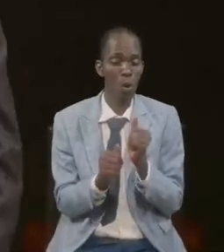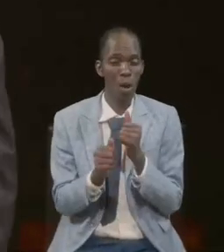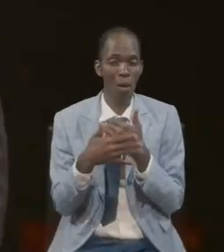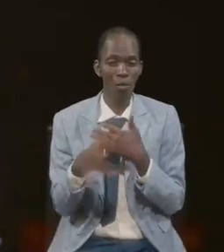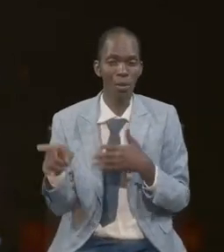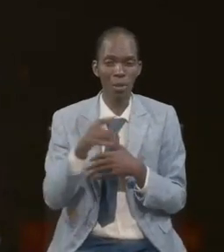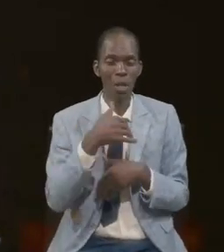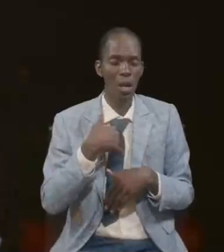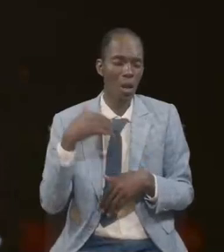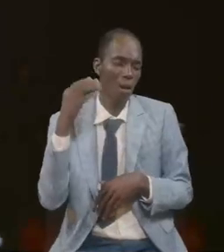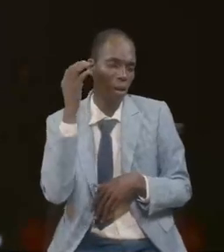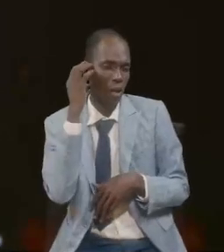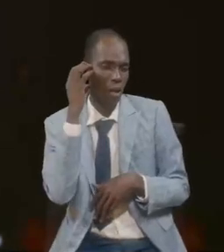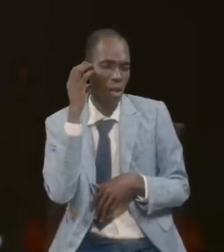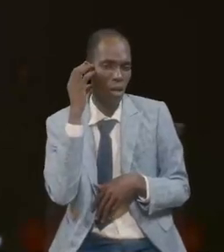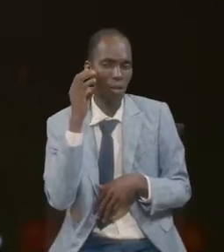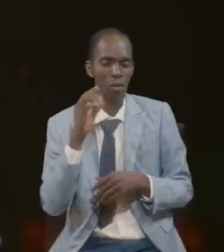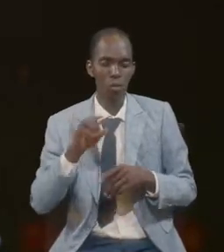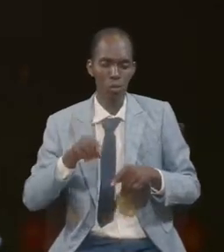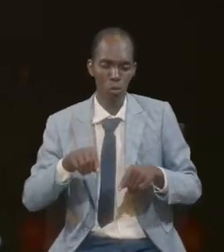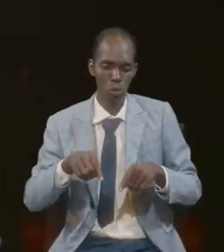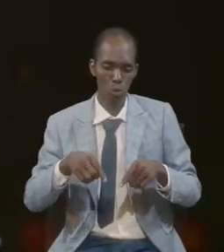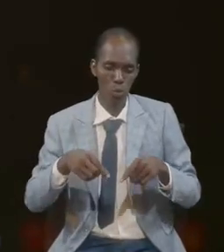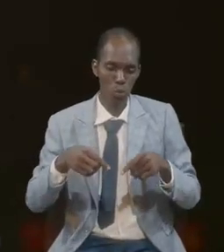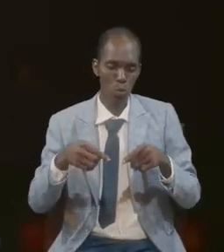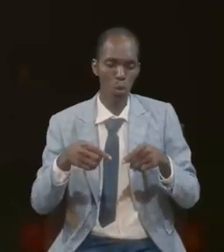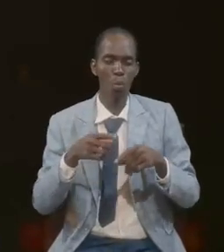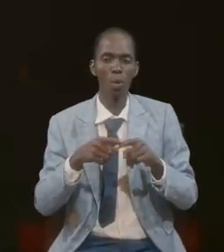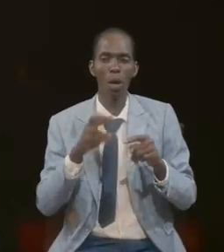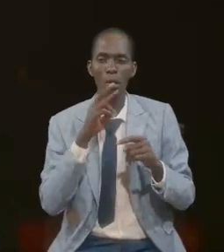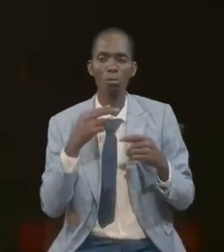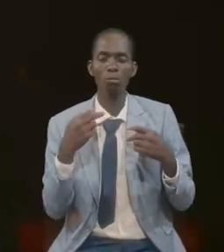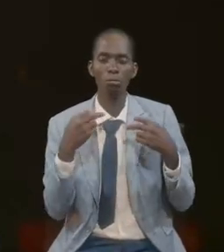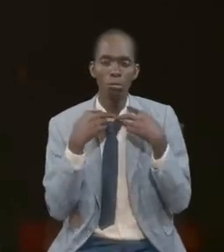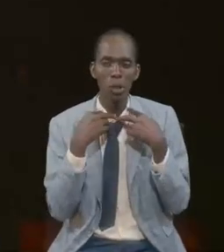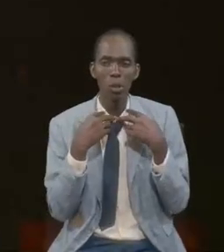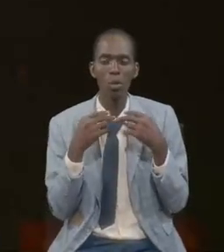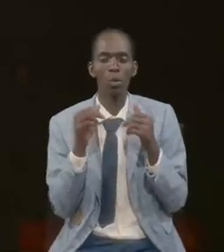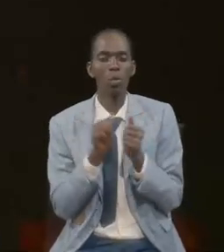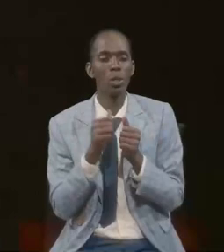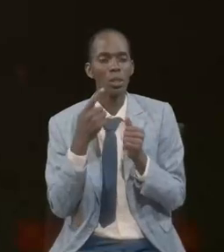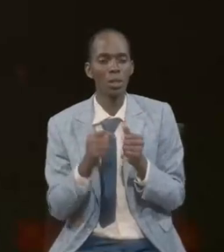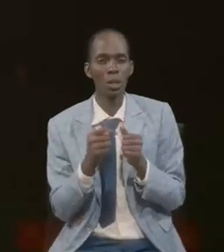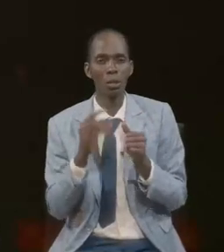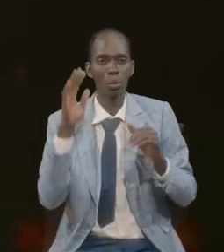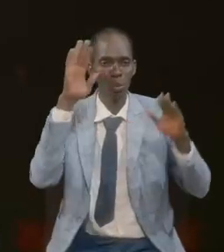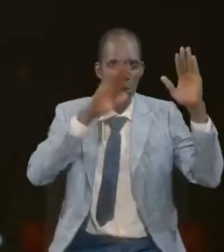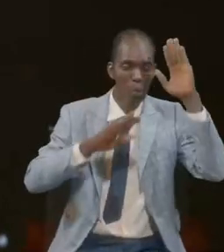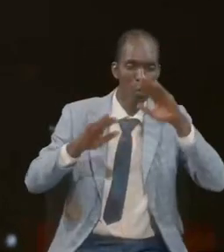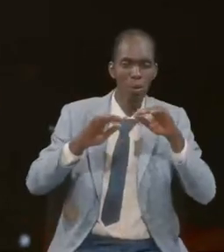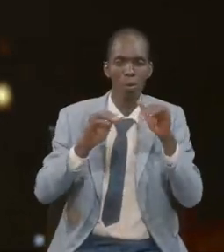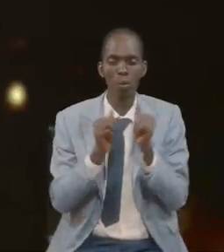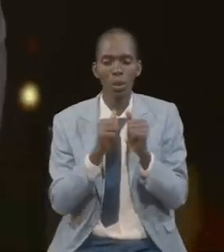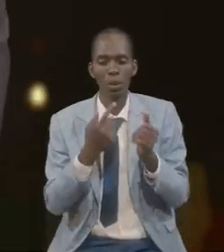ayant entendu la parole, s'en vont et la laisse étouffer par les soucis, les